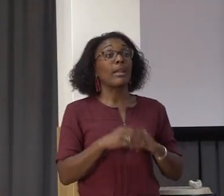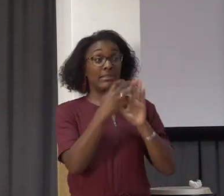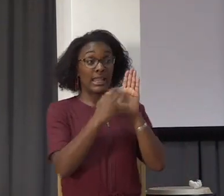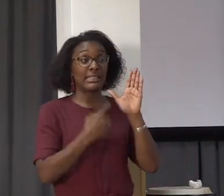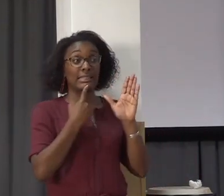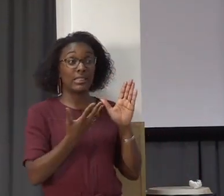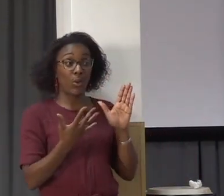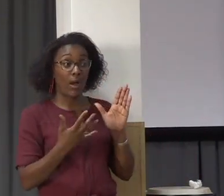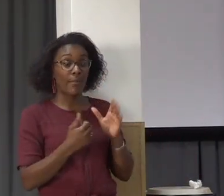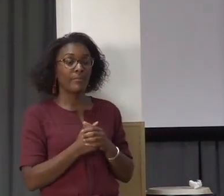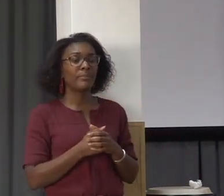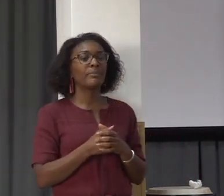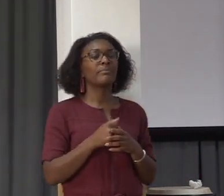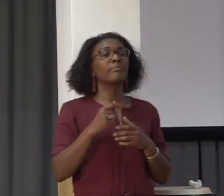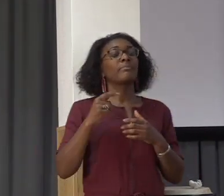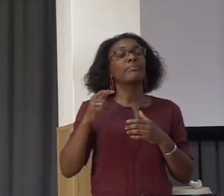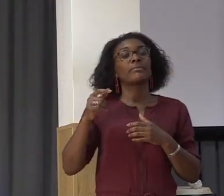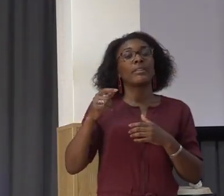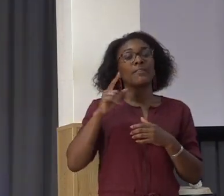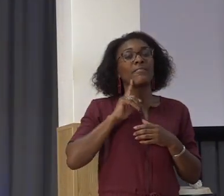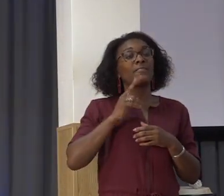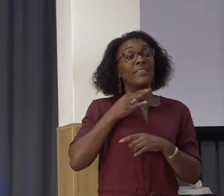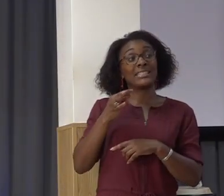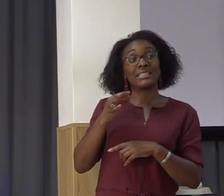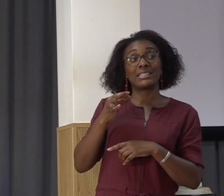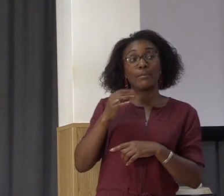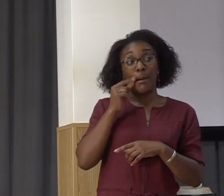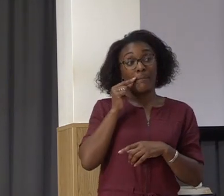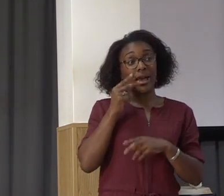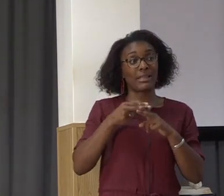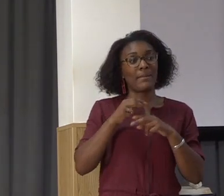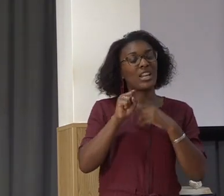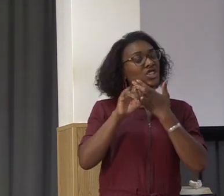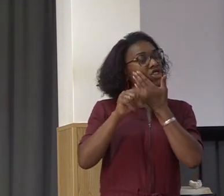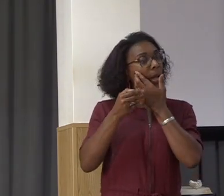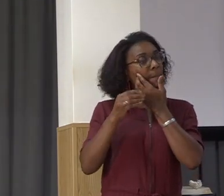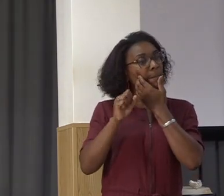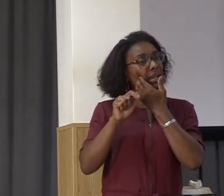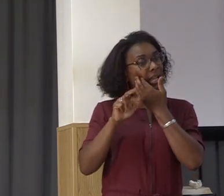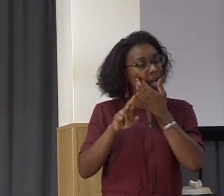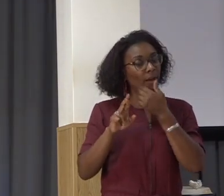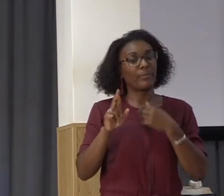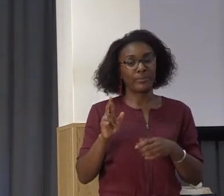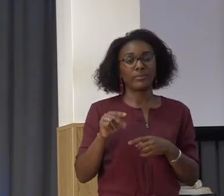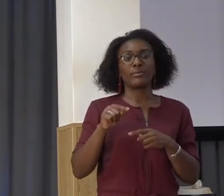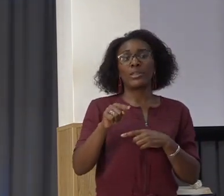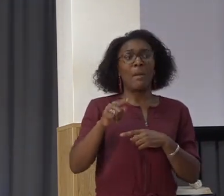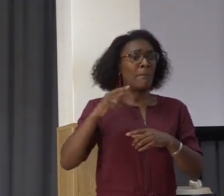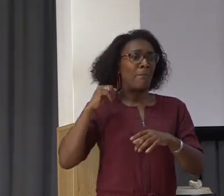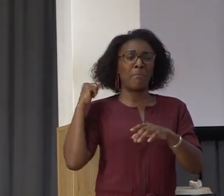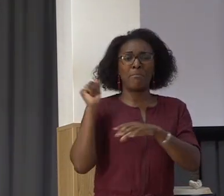Il bâtit 600 hommes des Philistins avec un aiguillon à bœuf. Et lui aussi fut